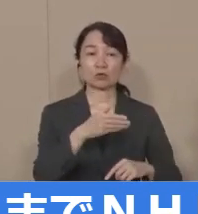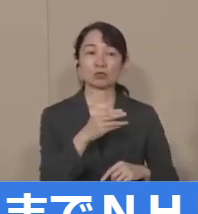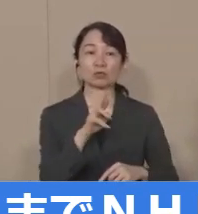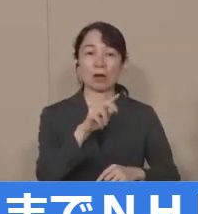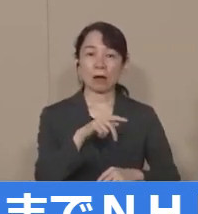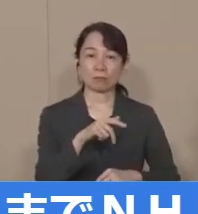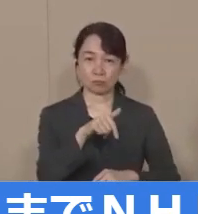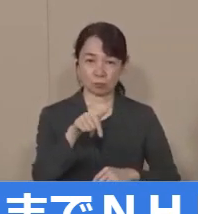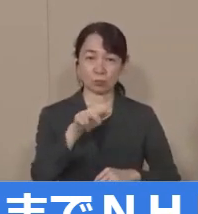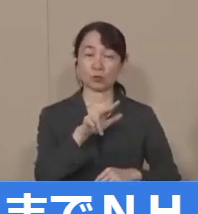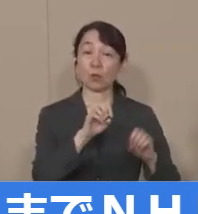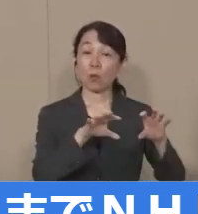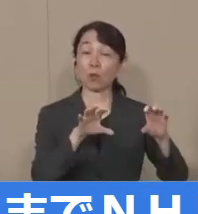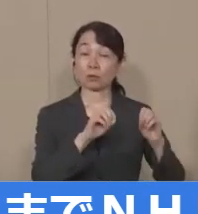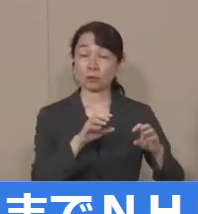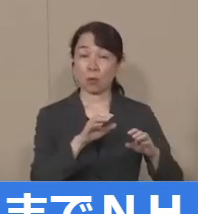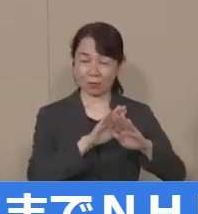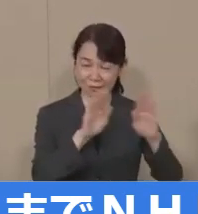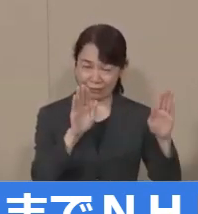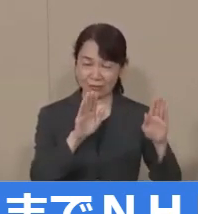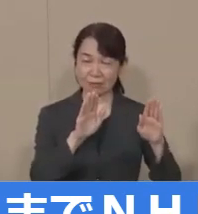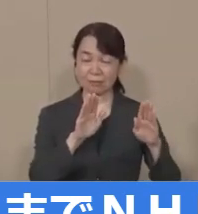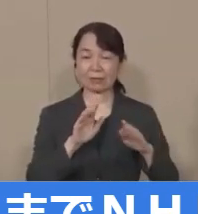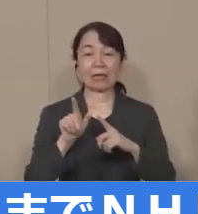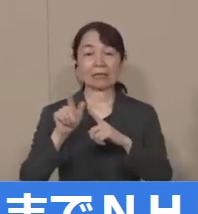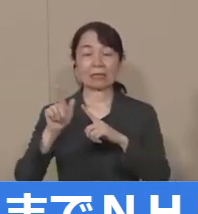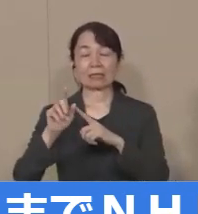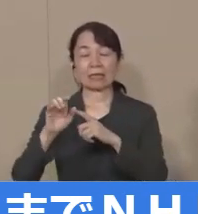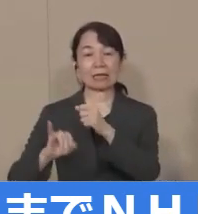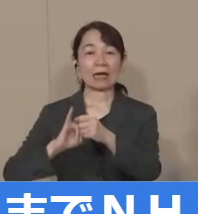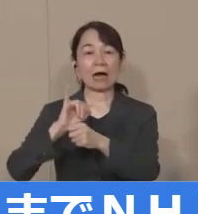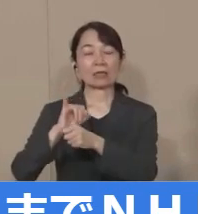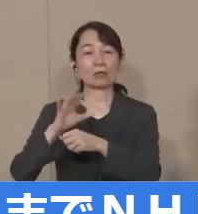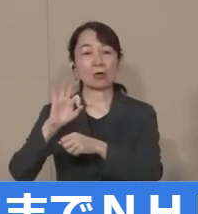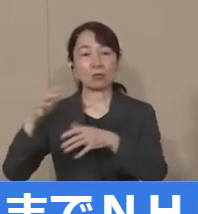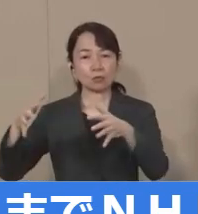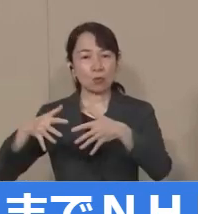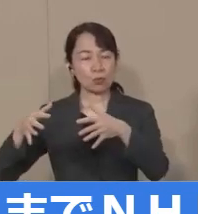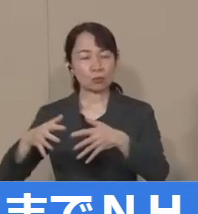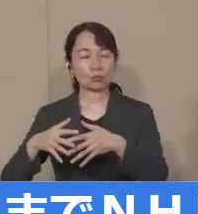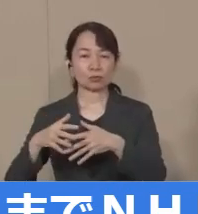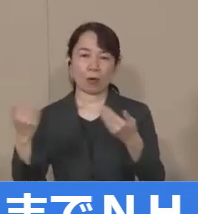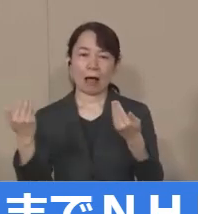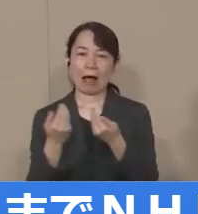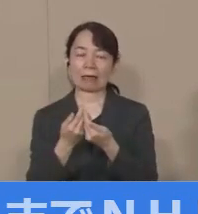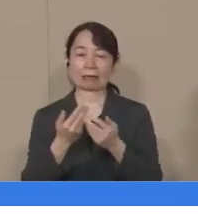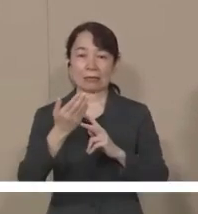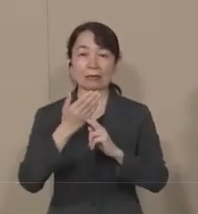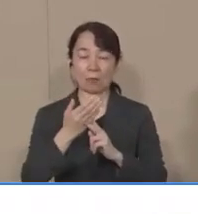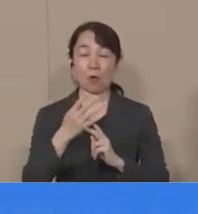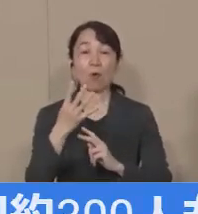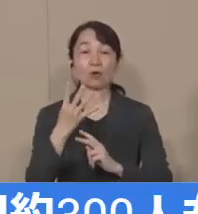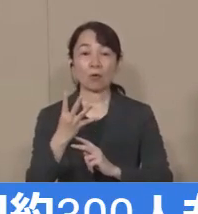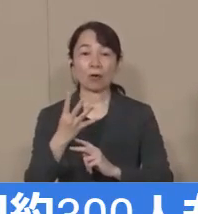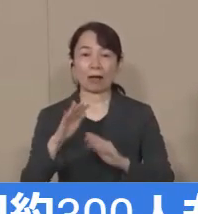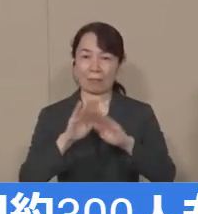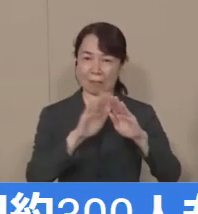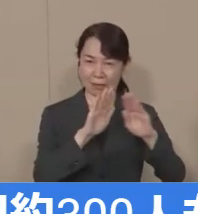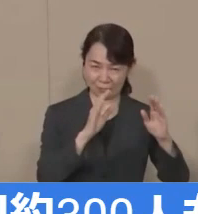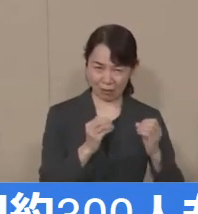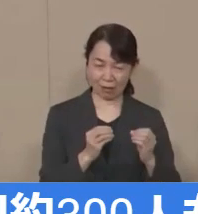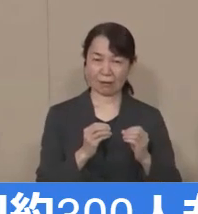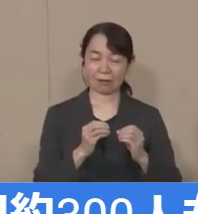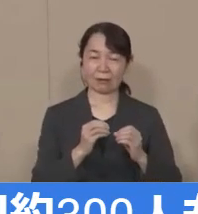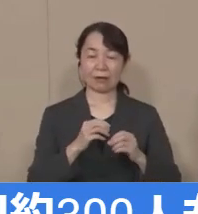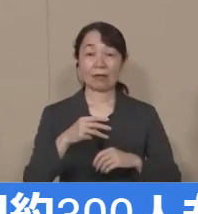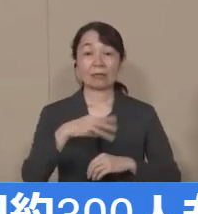やNHKネット徴収反対のデモ4回行いました毎回